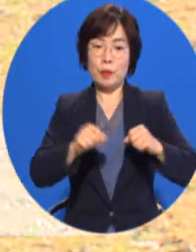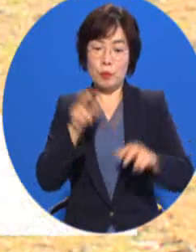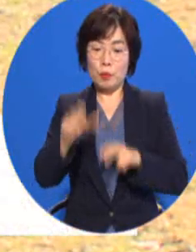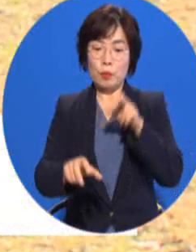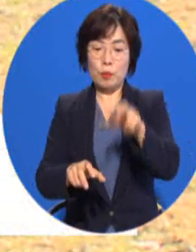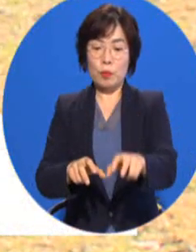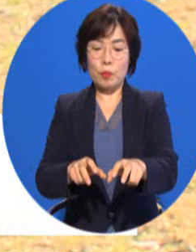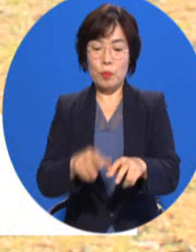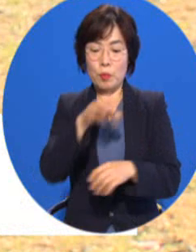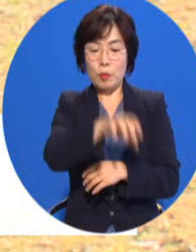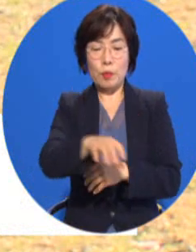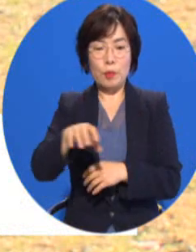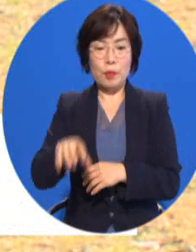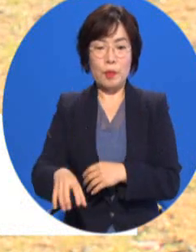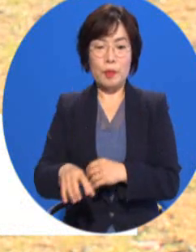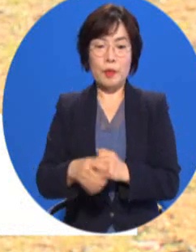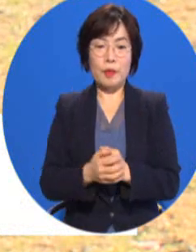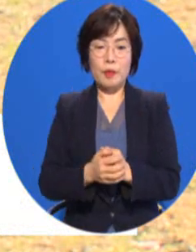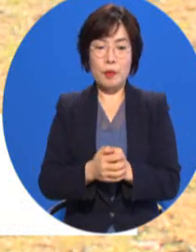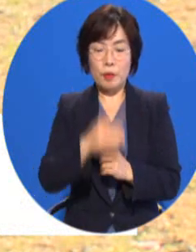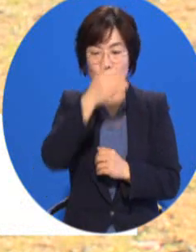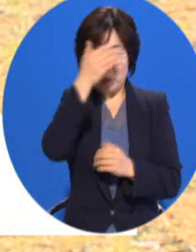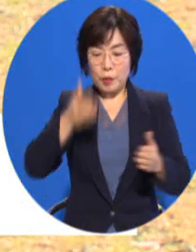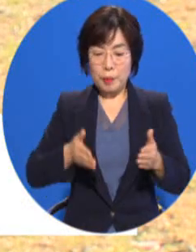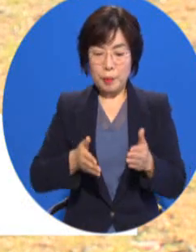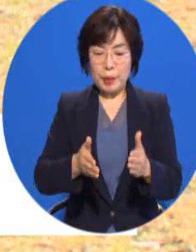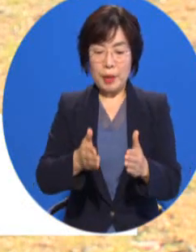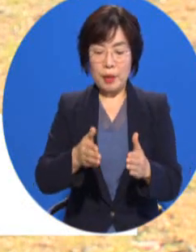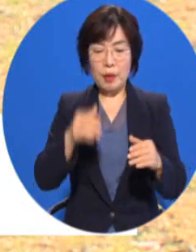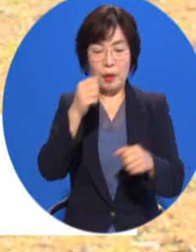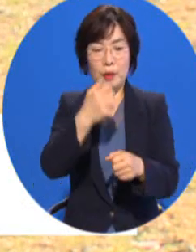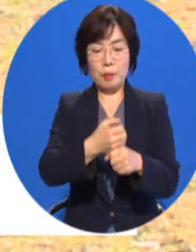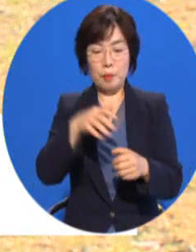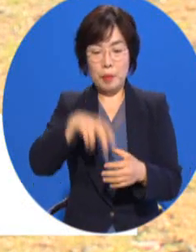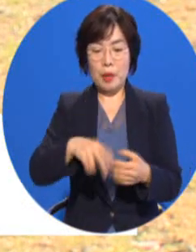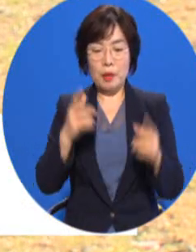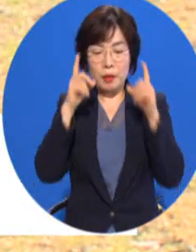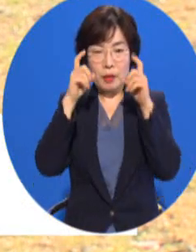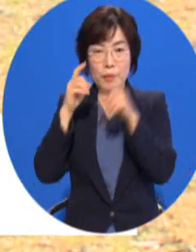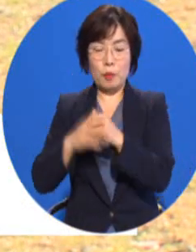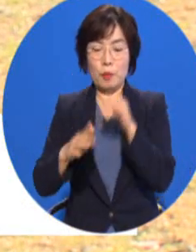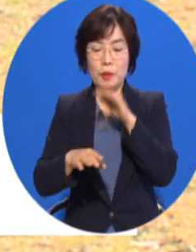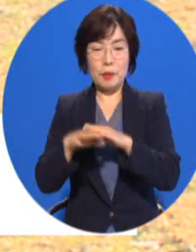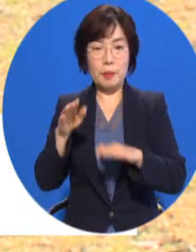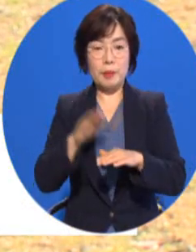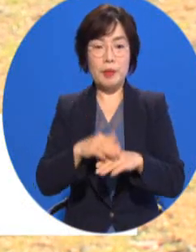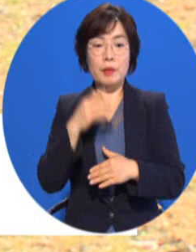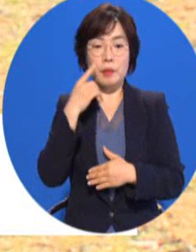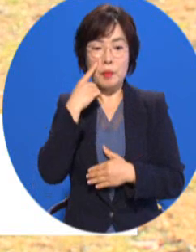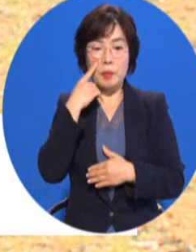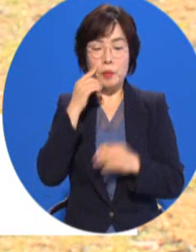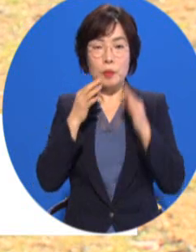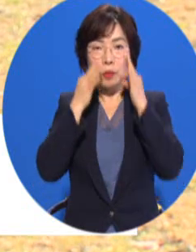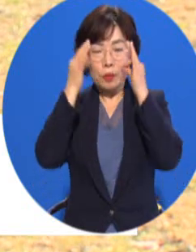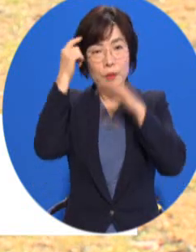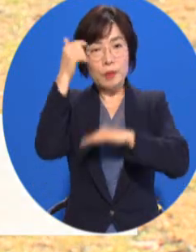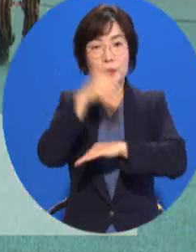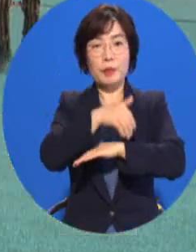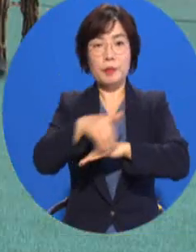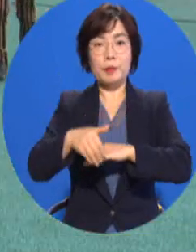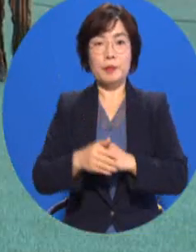공룡들을 곳곳에 우리 그 관람로에 따라서 이렇게 설치를 해 가지고 사진도 찍고 만지기도 하고 그렇게 하려고 지금 계획하고